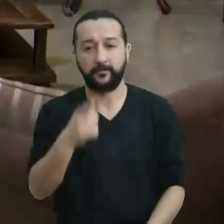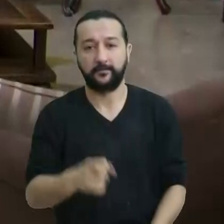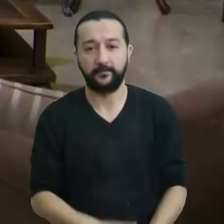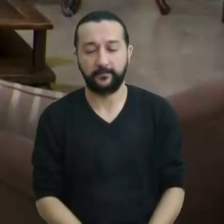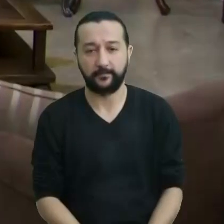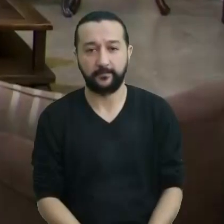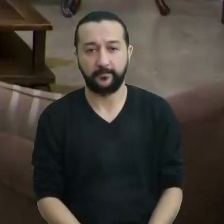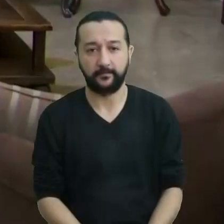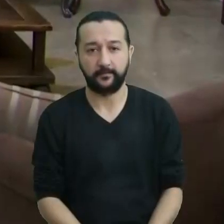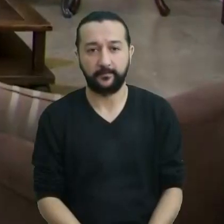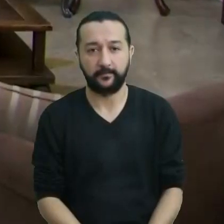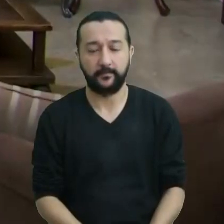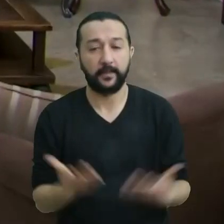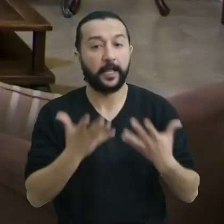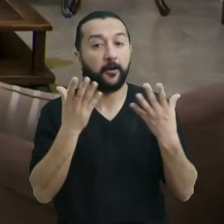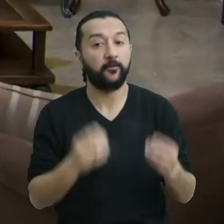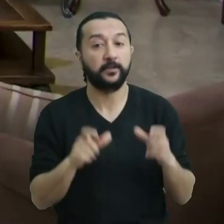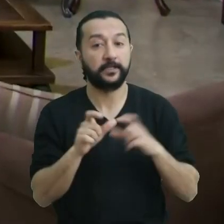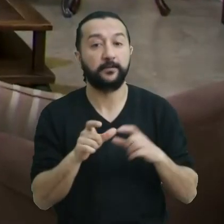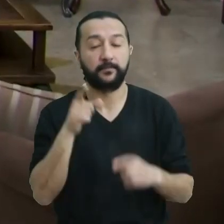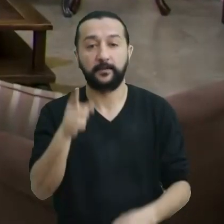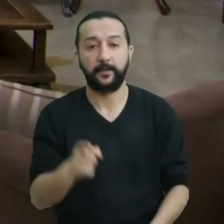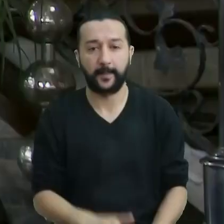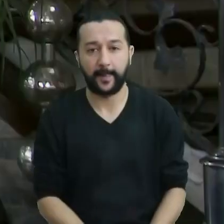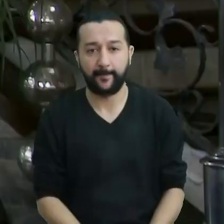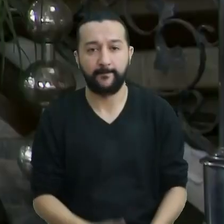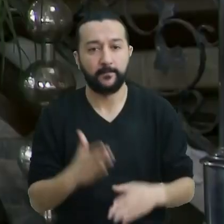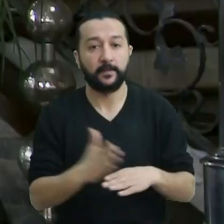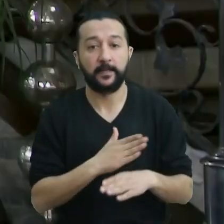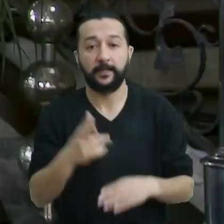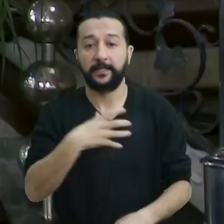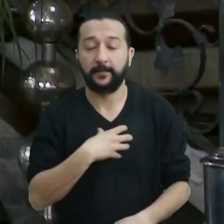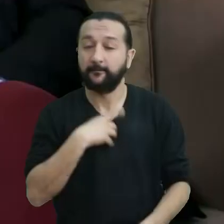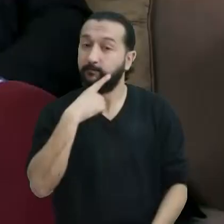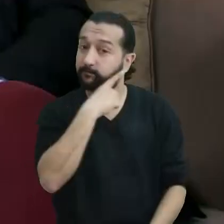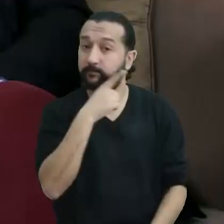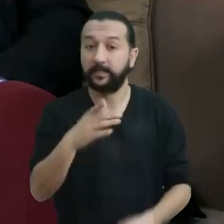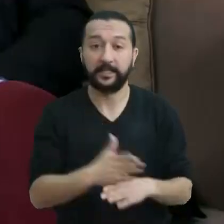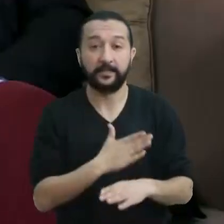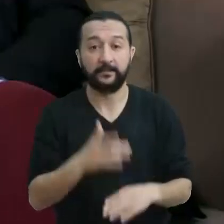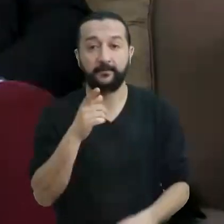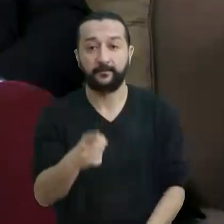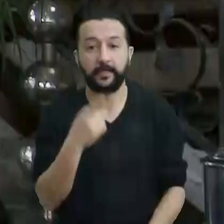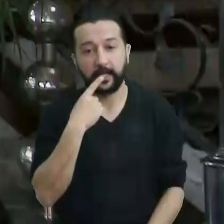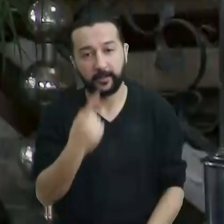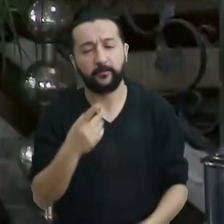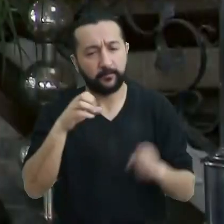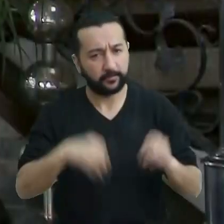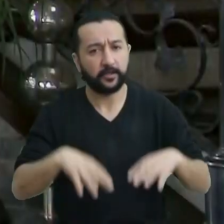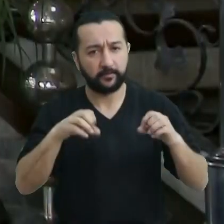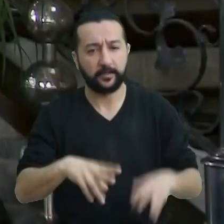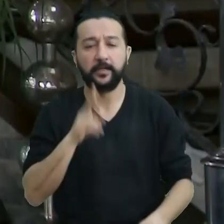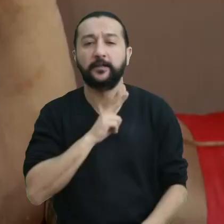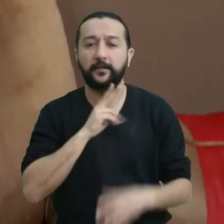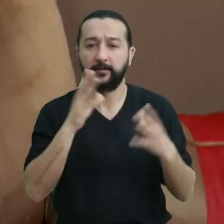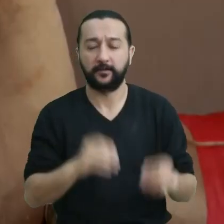yüzü mosmor. Ne oldu Sarp? Niye kendini tutaysın? Hadi